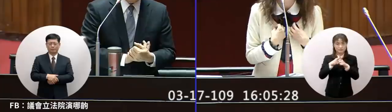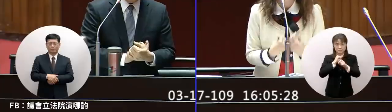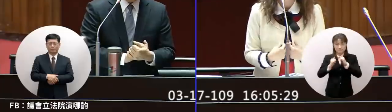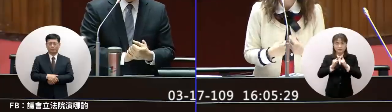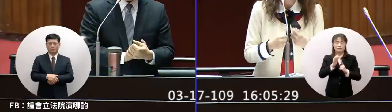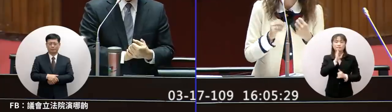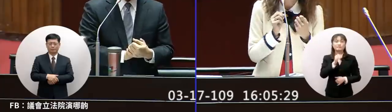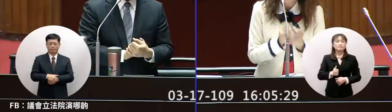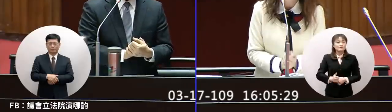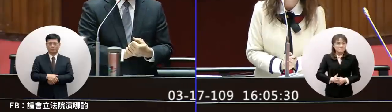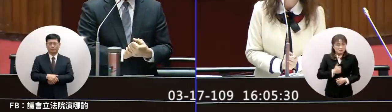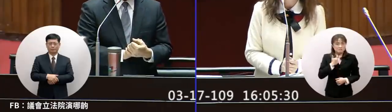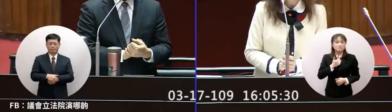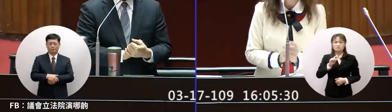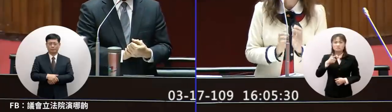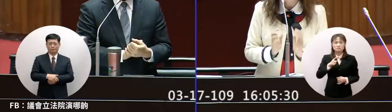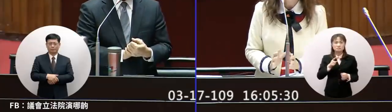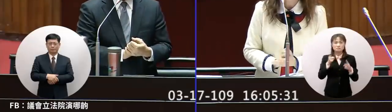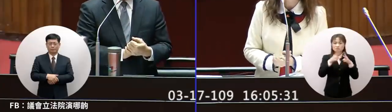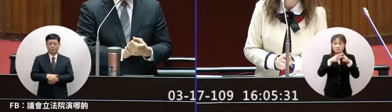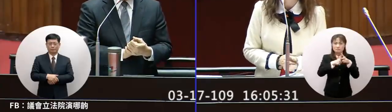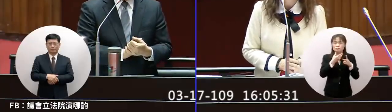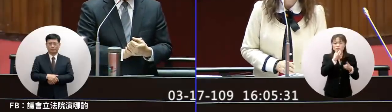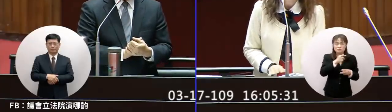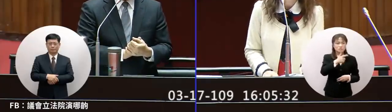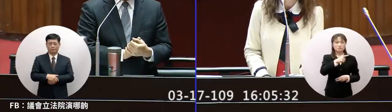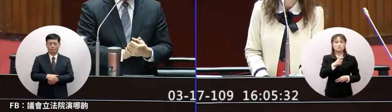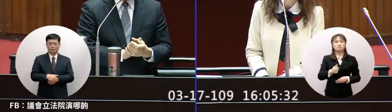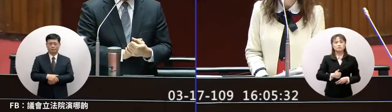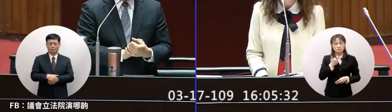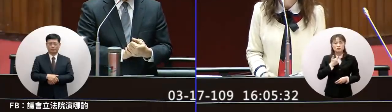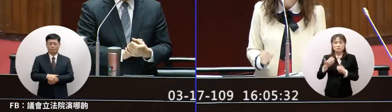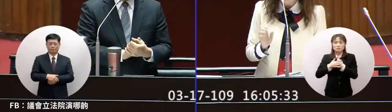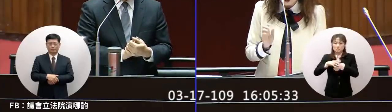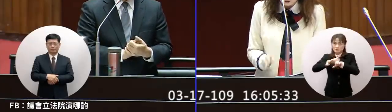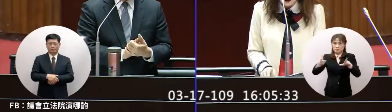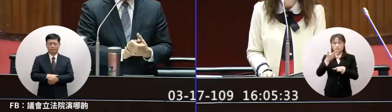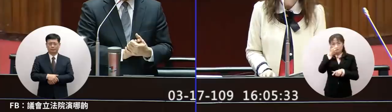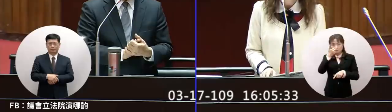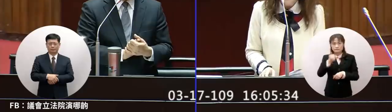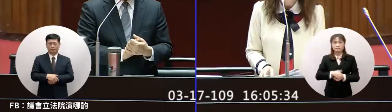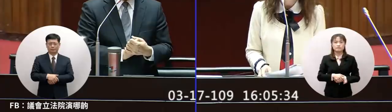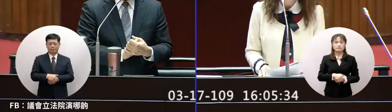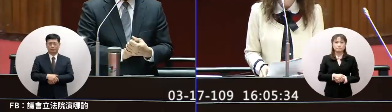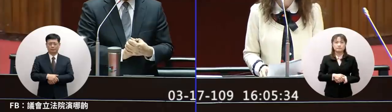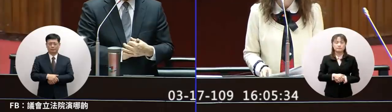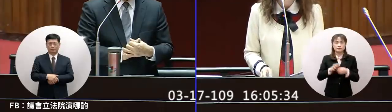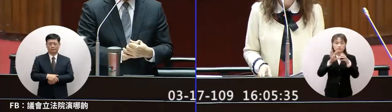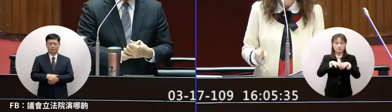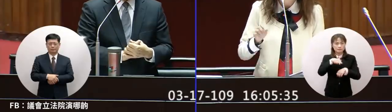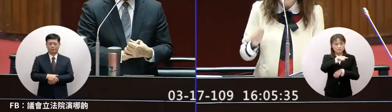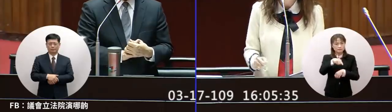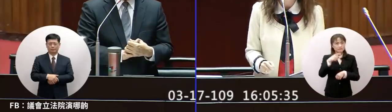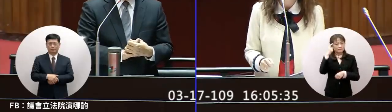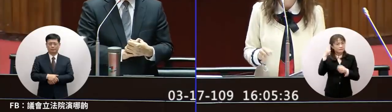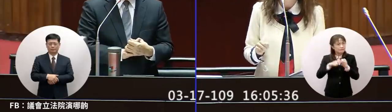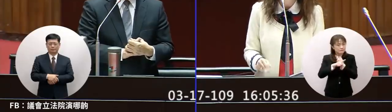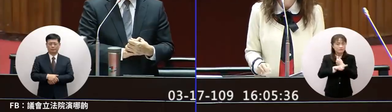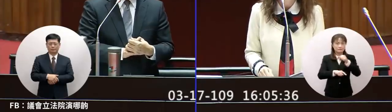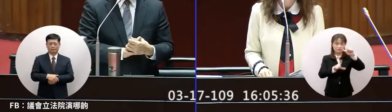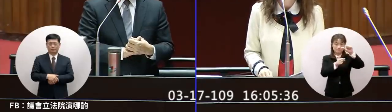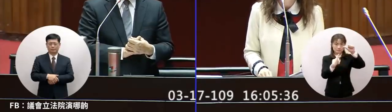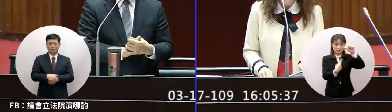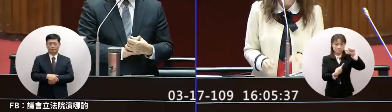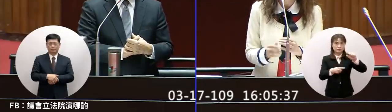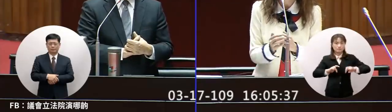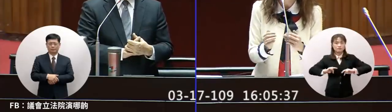真正正，唔是小确。信仰，但是是大便利啊，所以是不是来当好好来思考五一劳动节来改做国